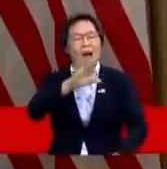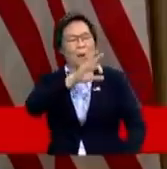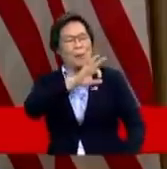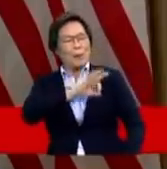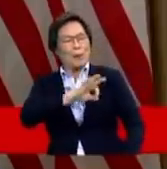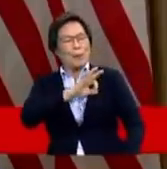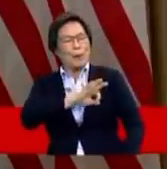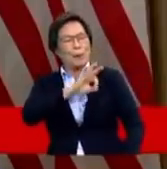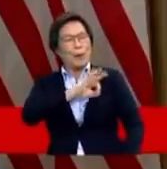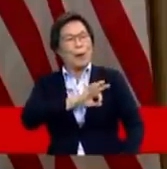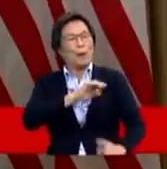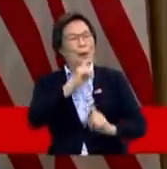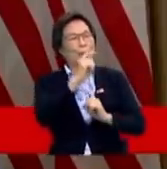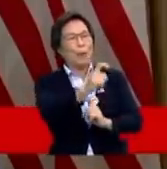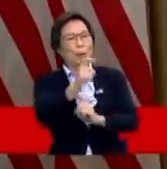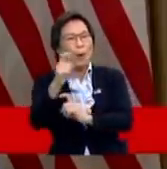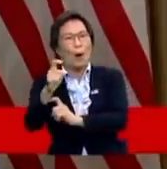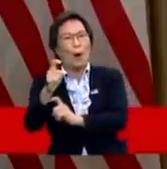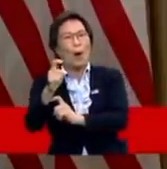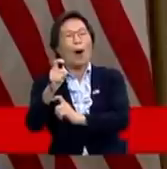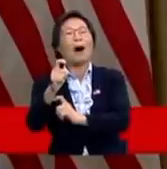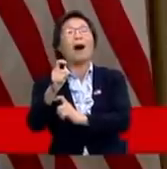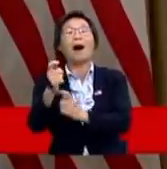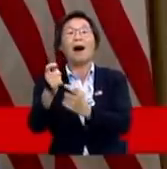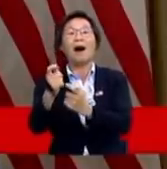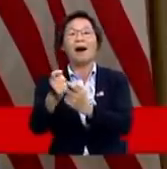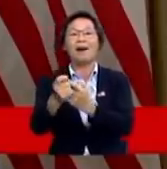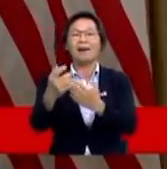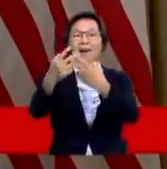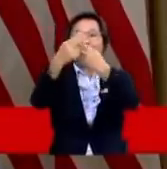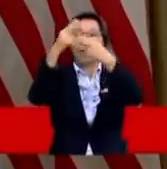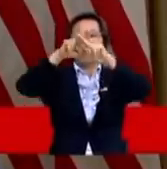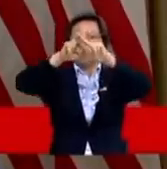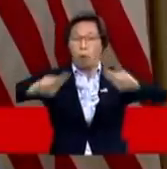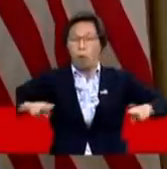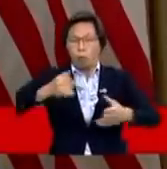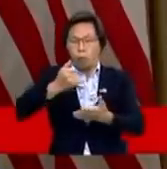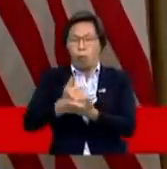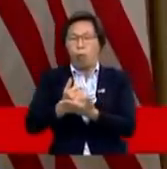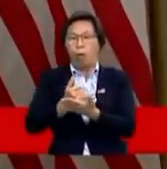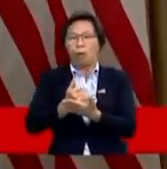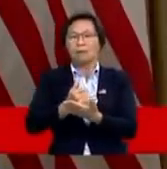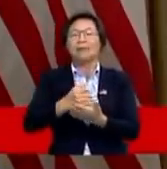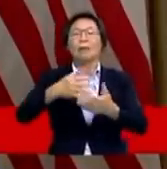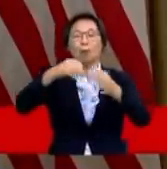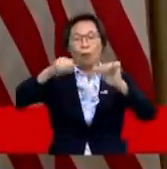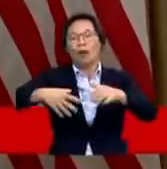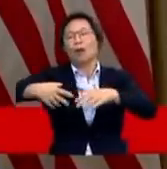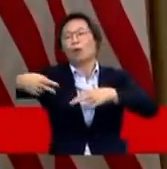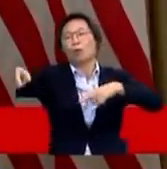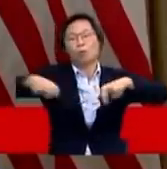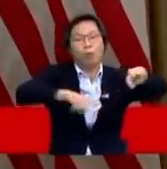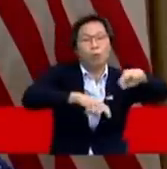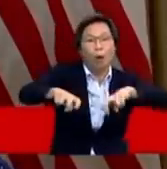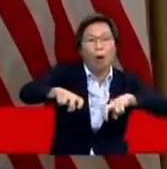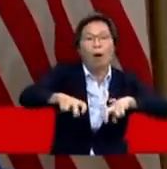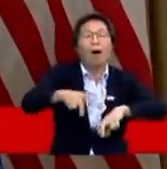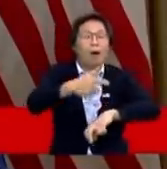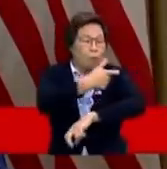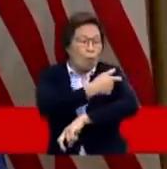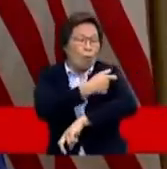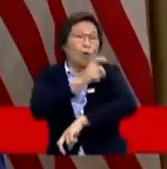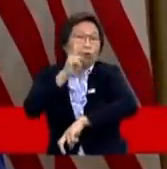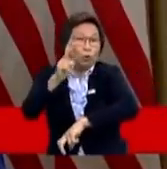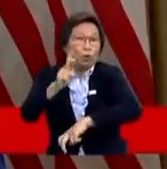korentin dan perjalanan untuk individu yang telah menerima vaksinasi lengkap di seluruh negara